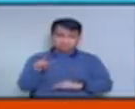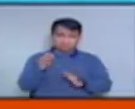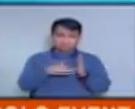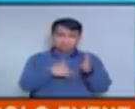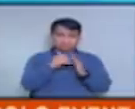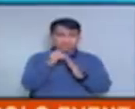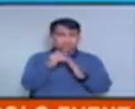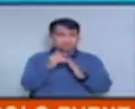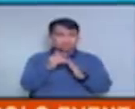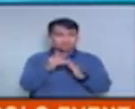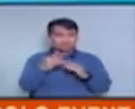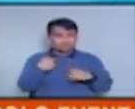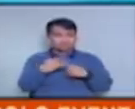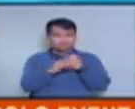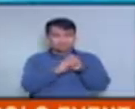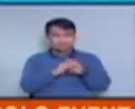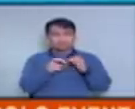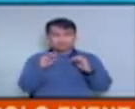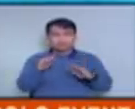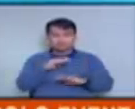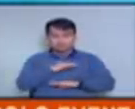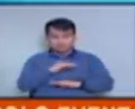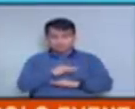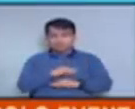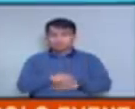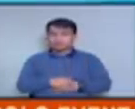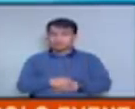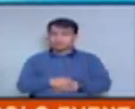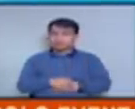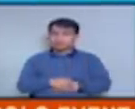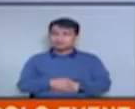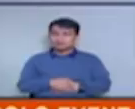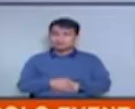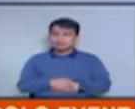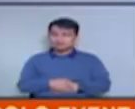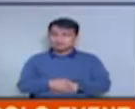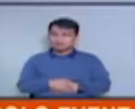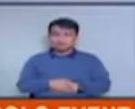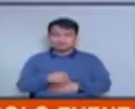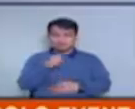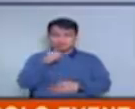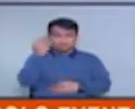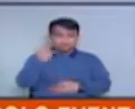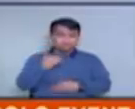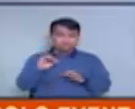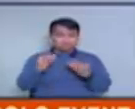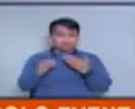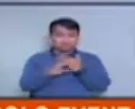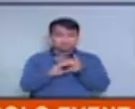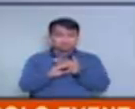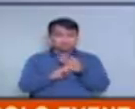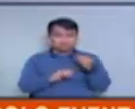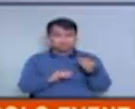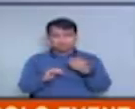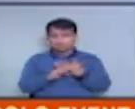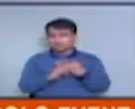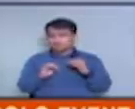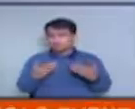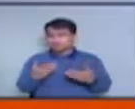pintor? Pag may kontrata po ako, sapat naman po. Hindi naman po kami kinakap, boss. Kung walang kontrata? Yun nga lang din